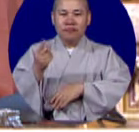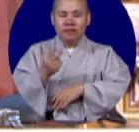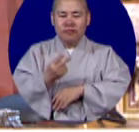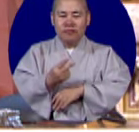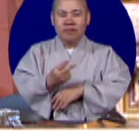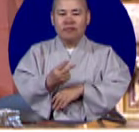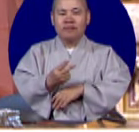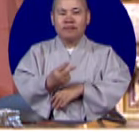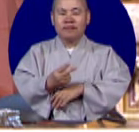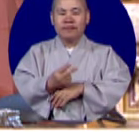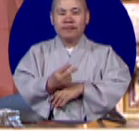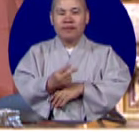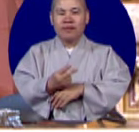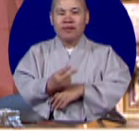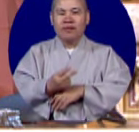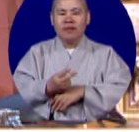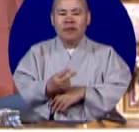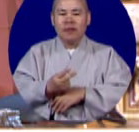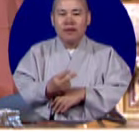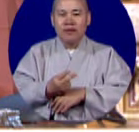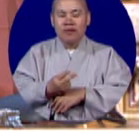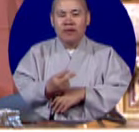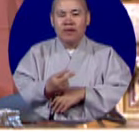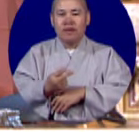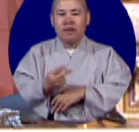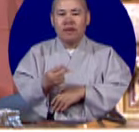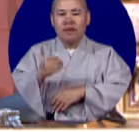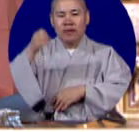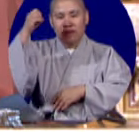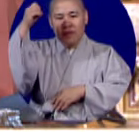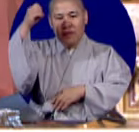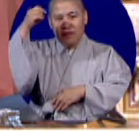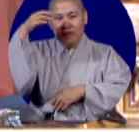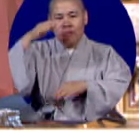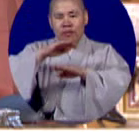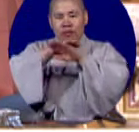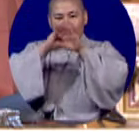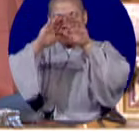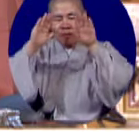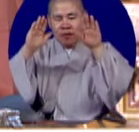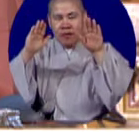여기어 연등에 또 등불을 떡 밝힘에